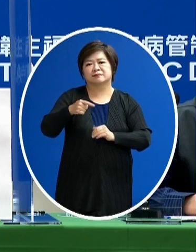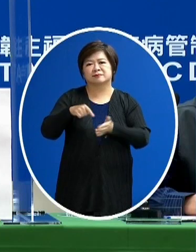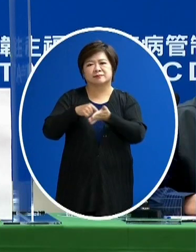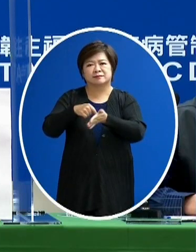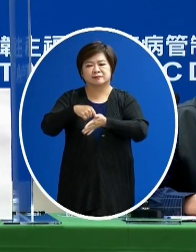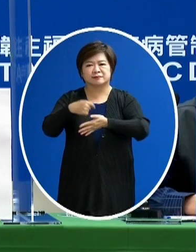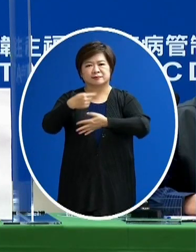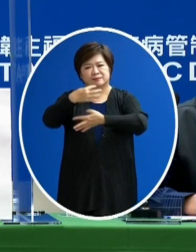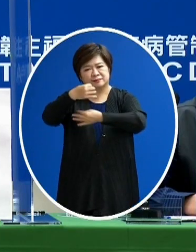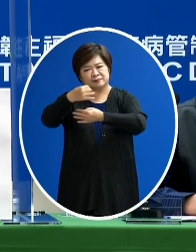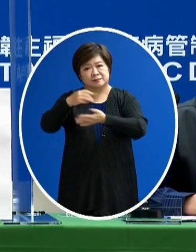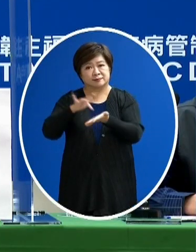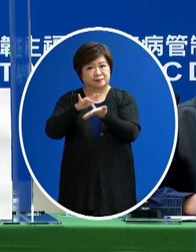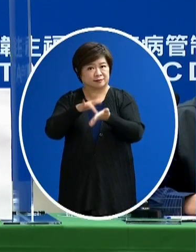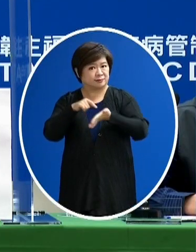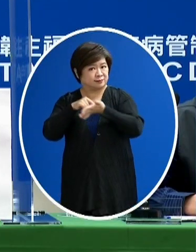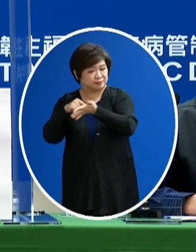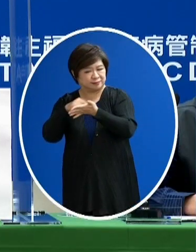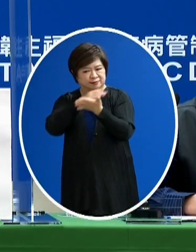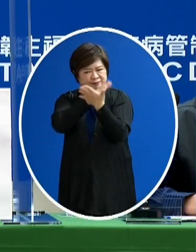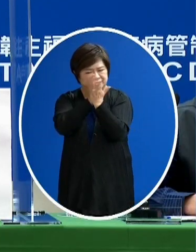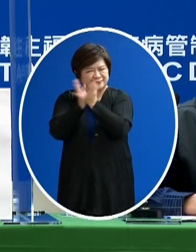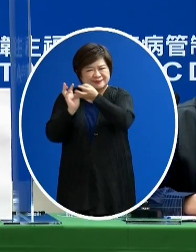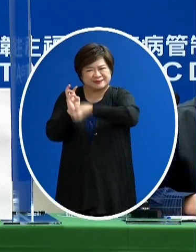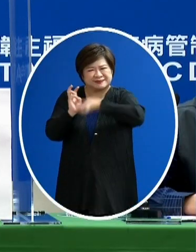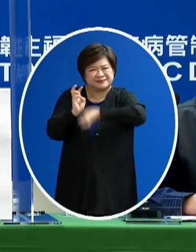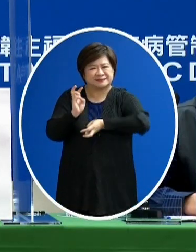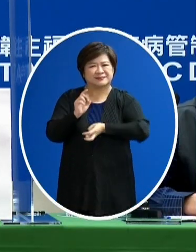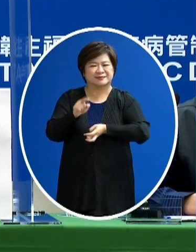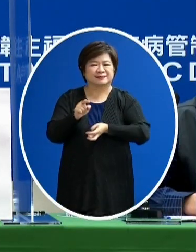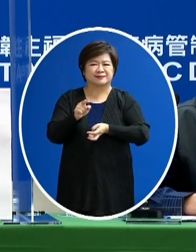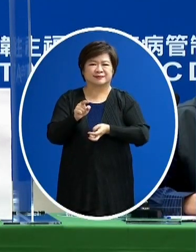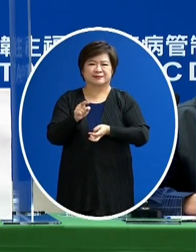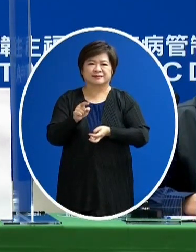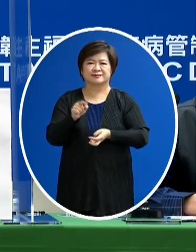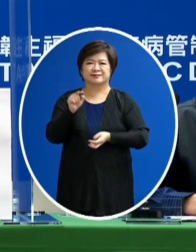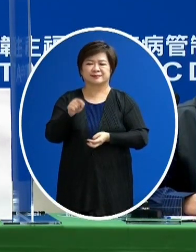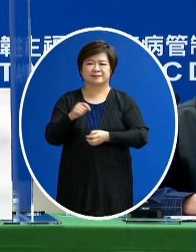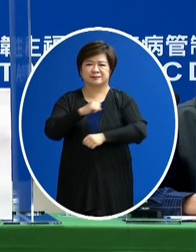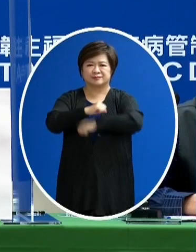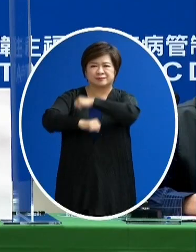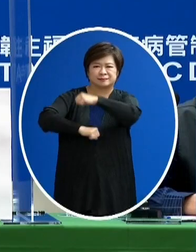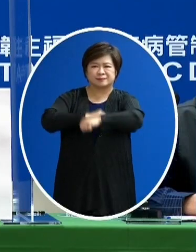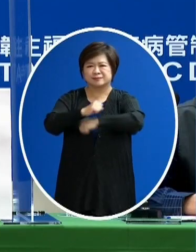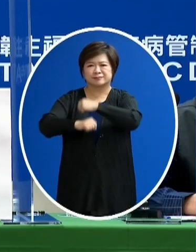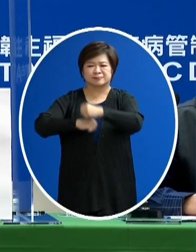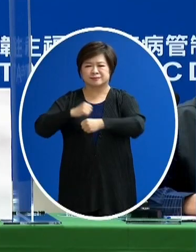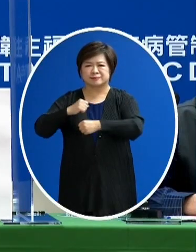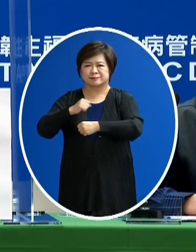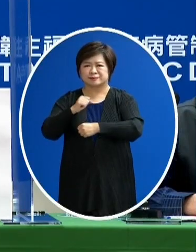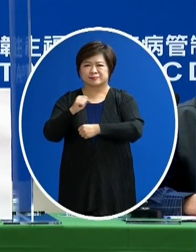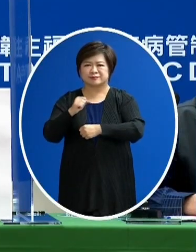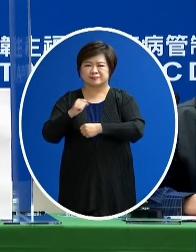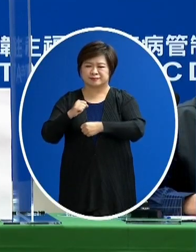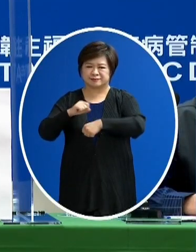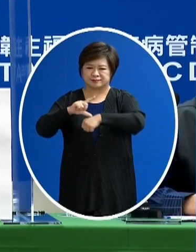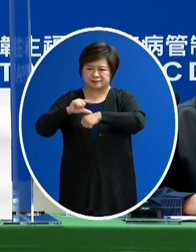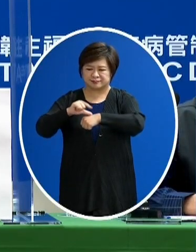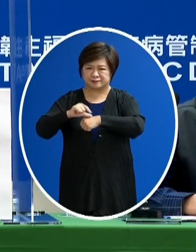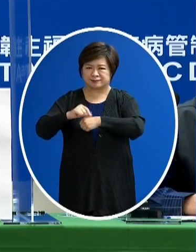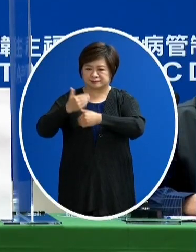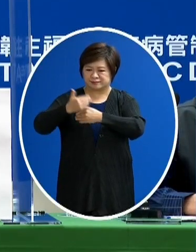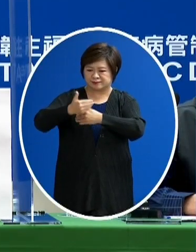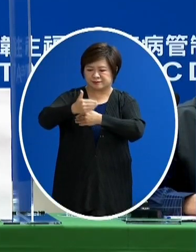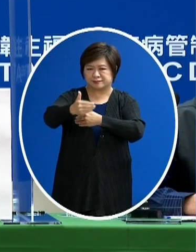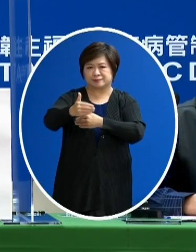同一个厂牌，那如果这是事实的话，到底谁要负责呢？所以整个是为了包庇，就所以我才说看到满满